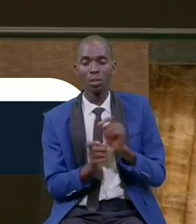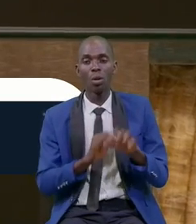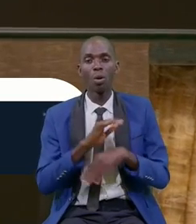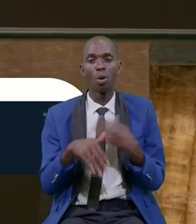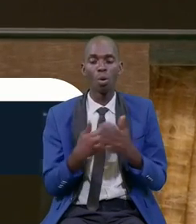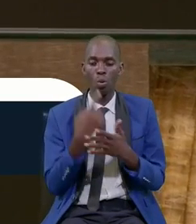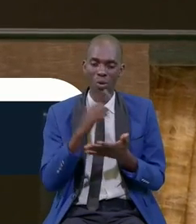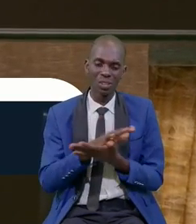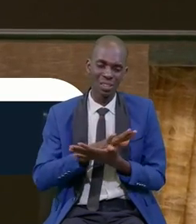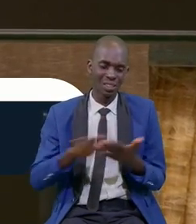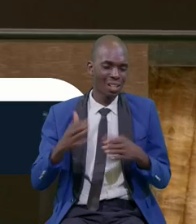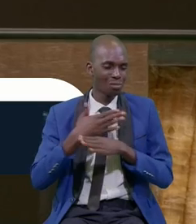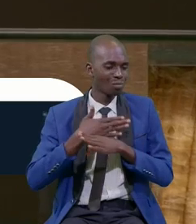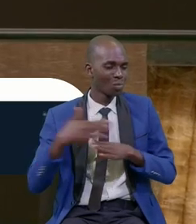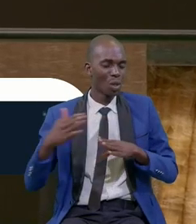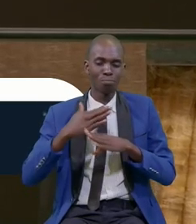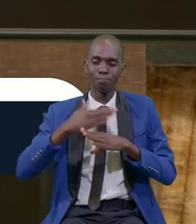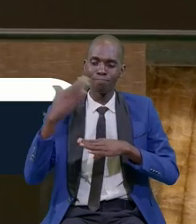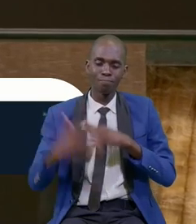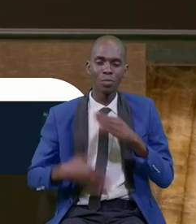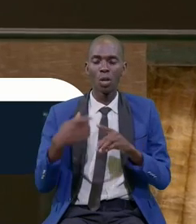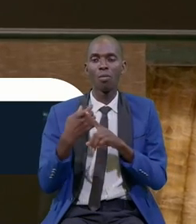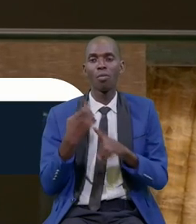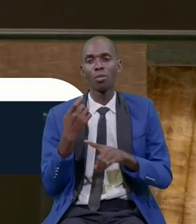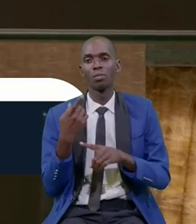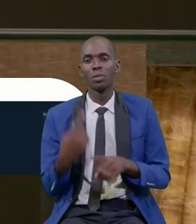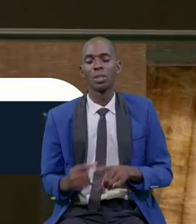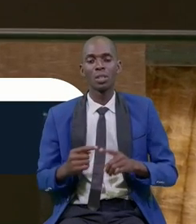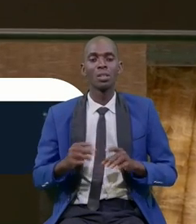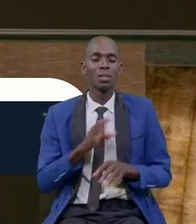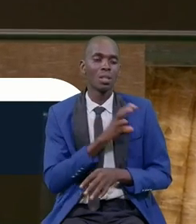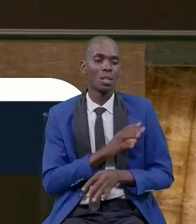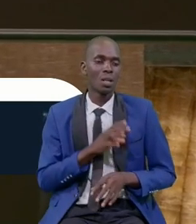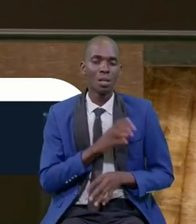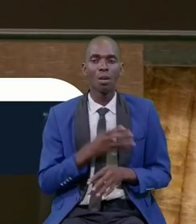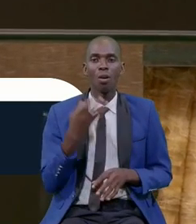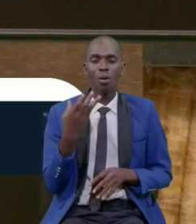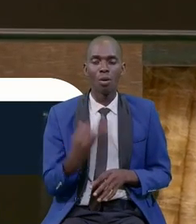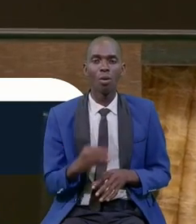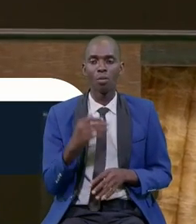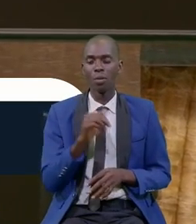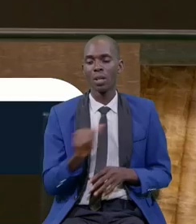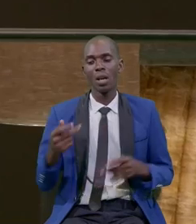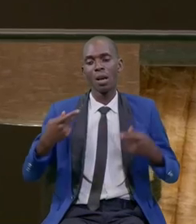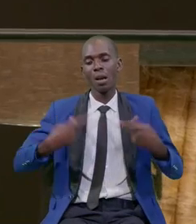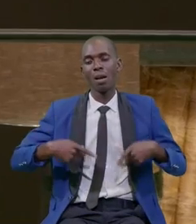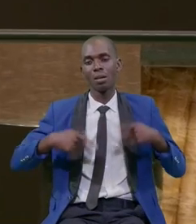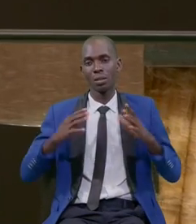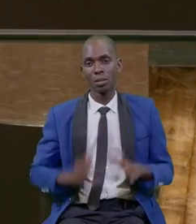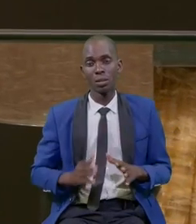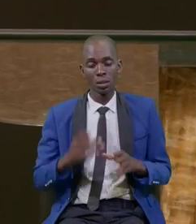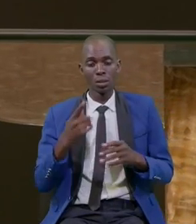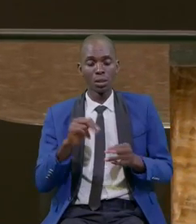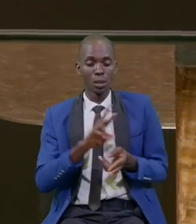ceux qui se séparent complètement du style de vie de la